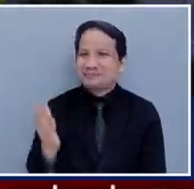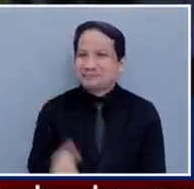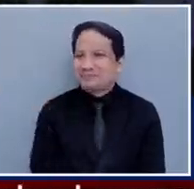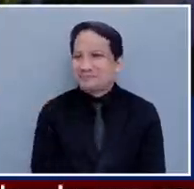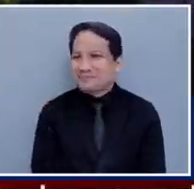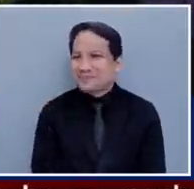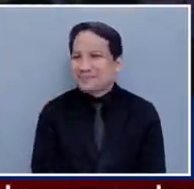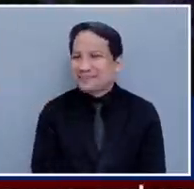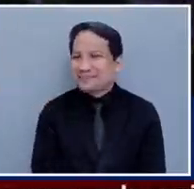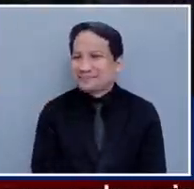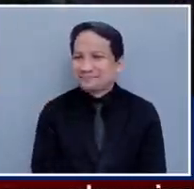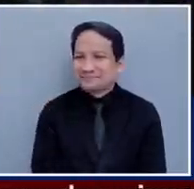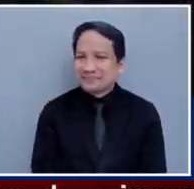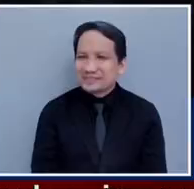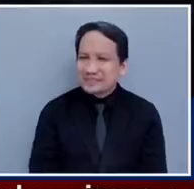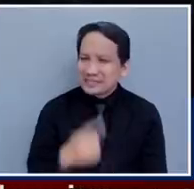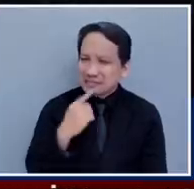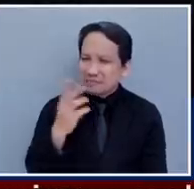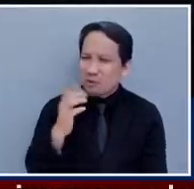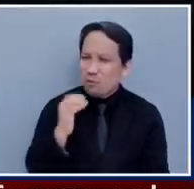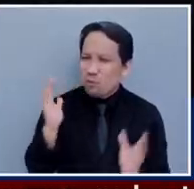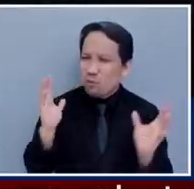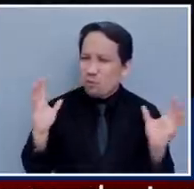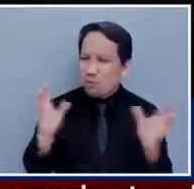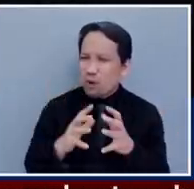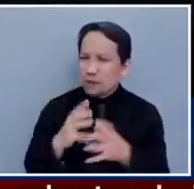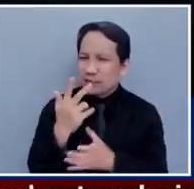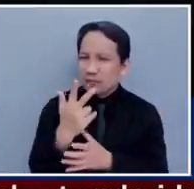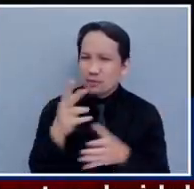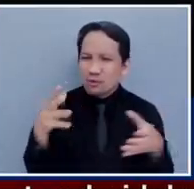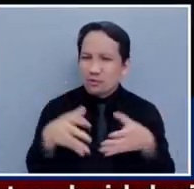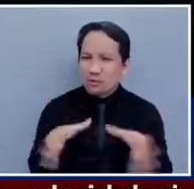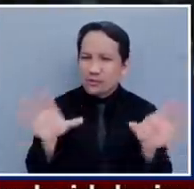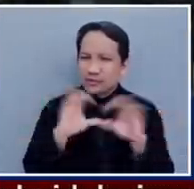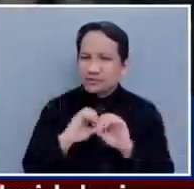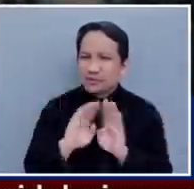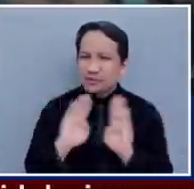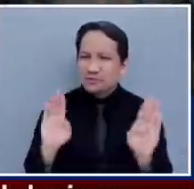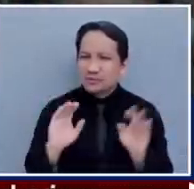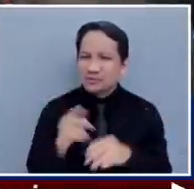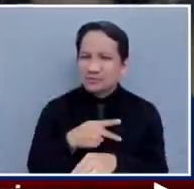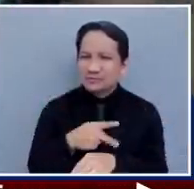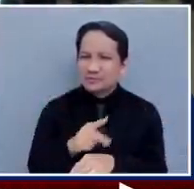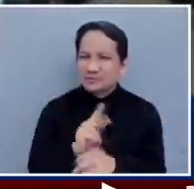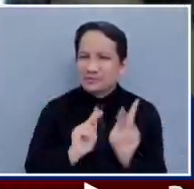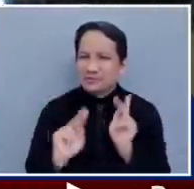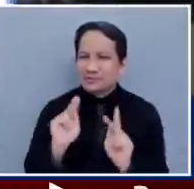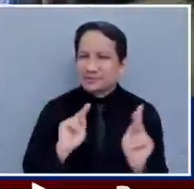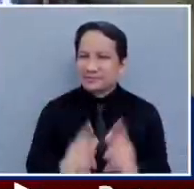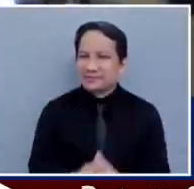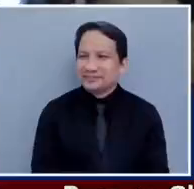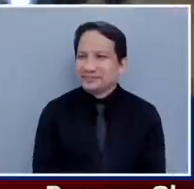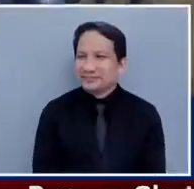Pero todo sigawan ng lahat nang magsama ang tatlo sa pagkatapos ng opening number.